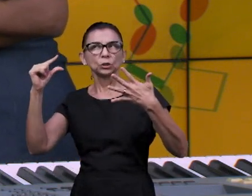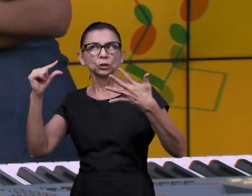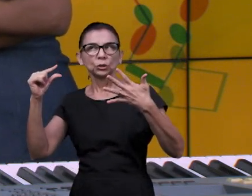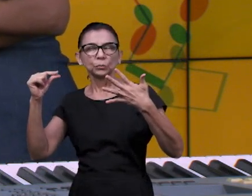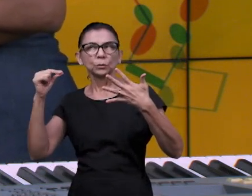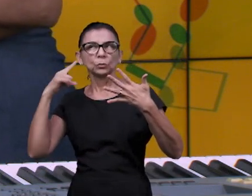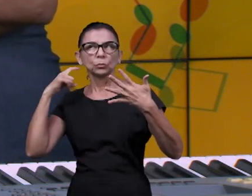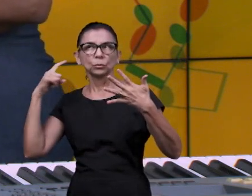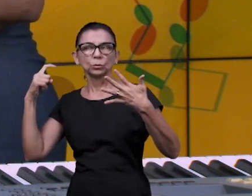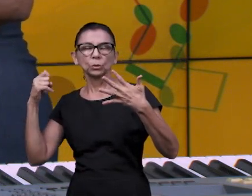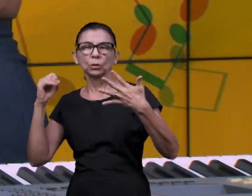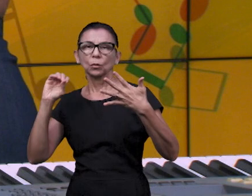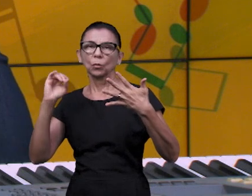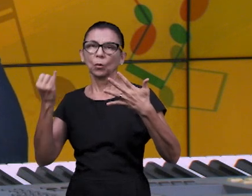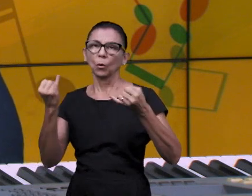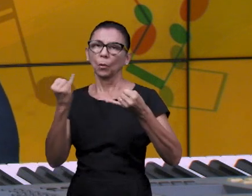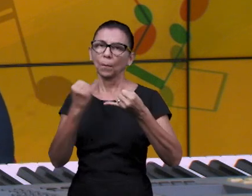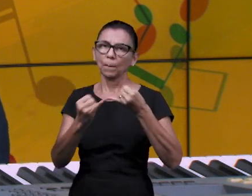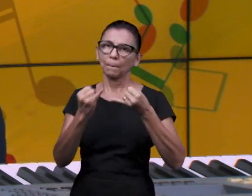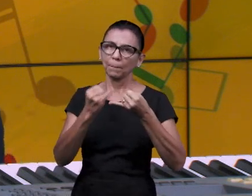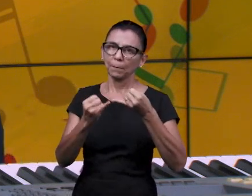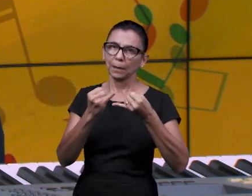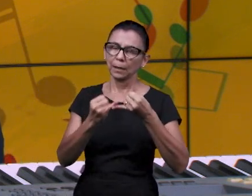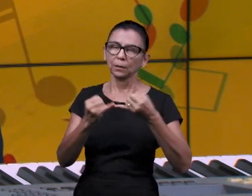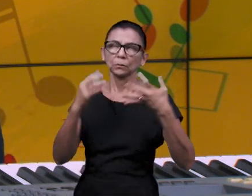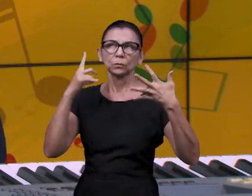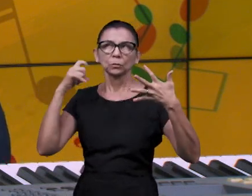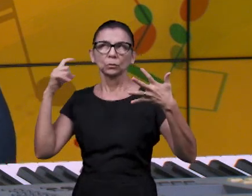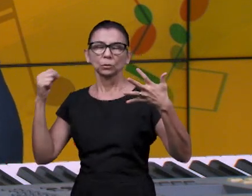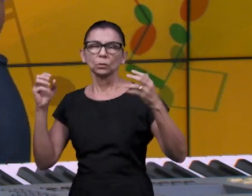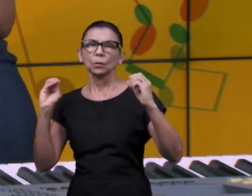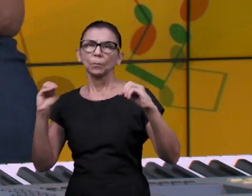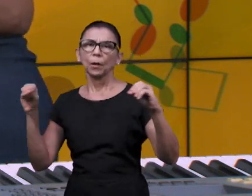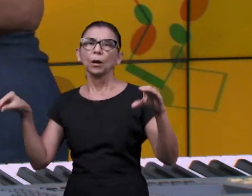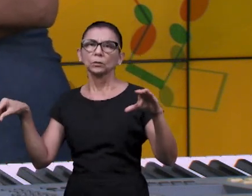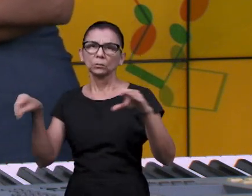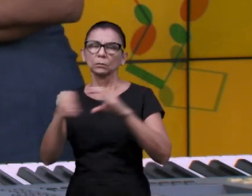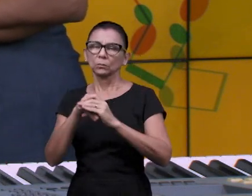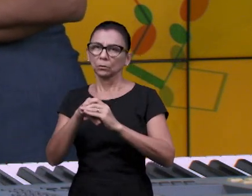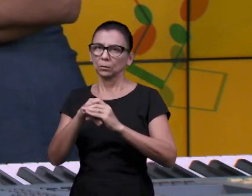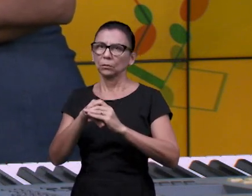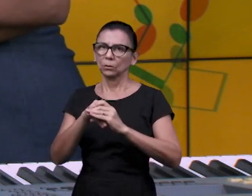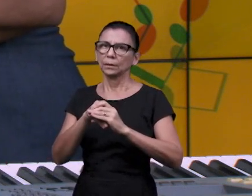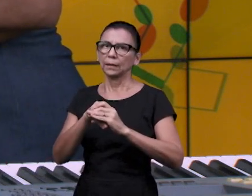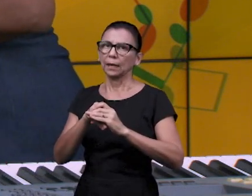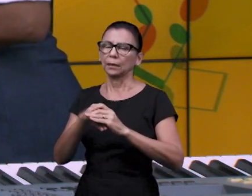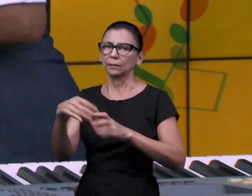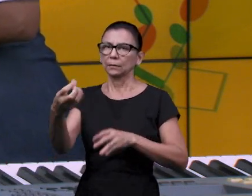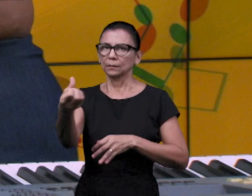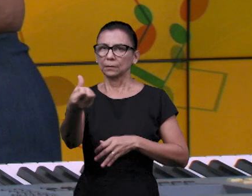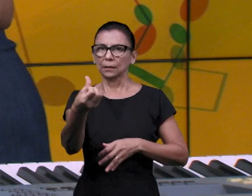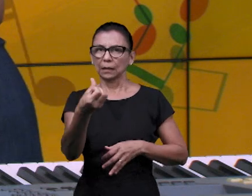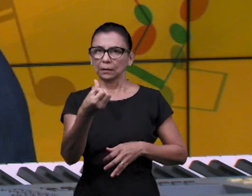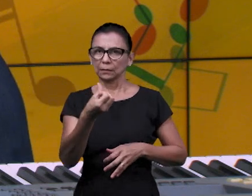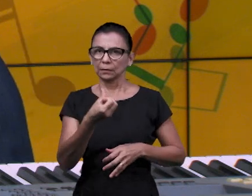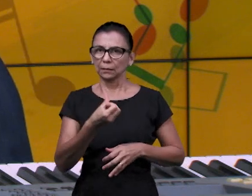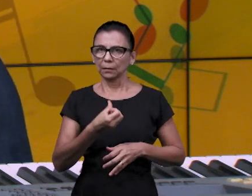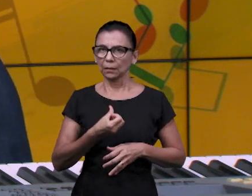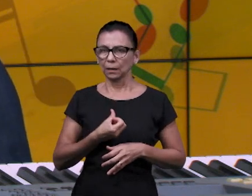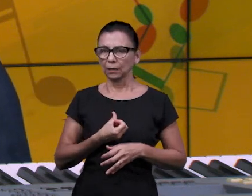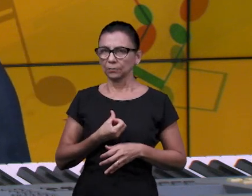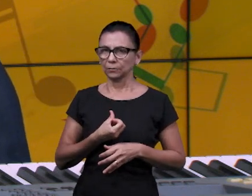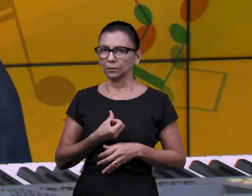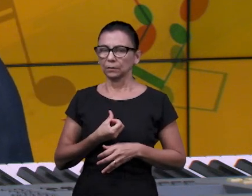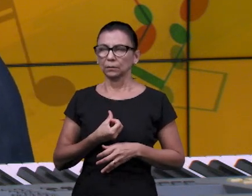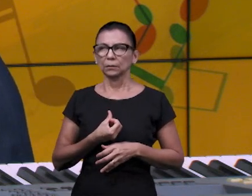Aussi peut être mise ou la formation de la clé ou avant